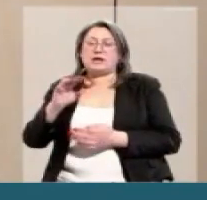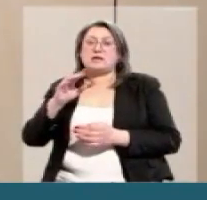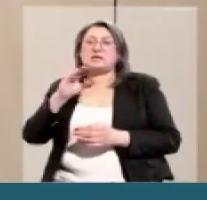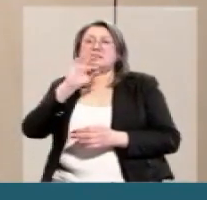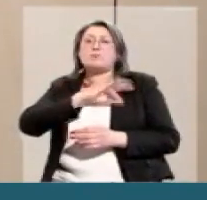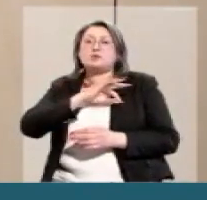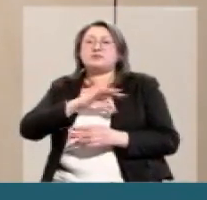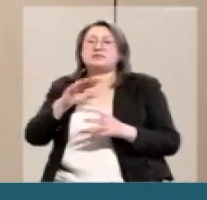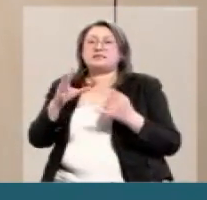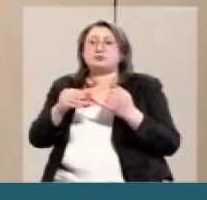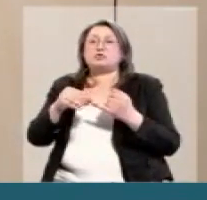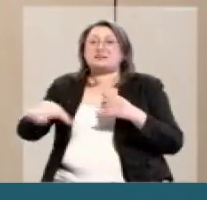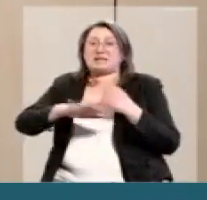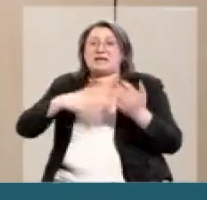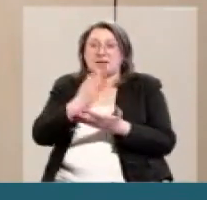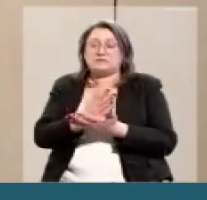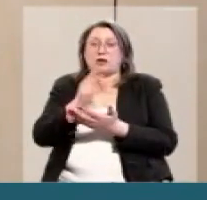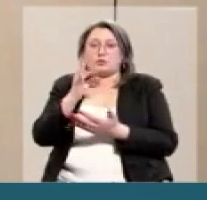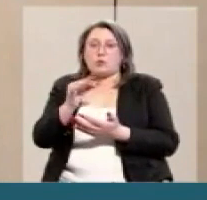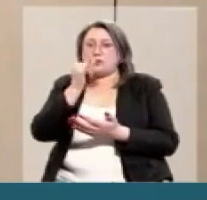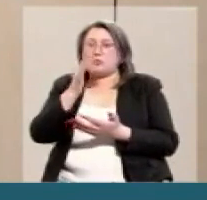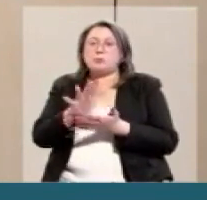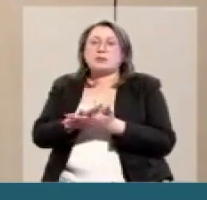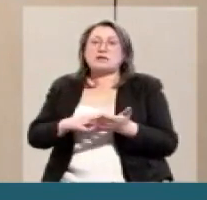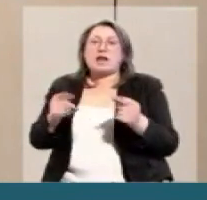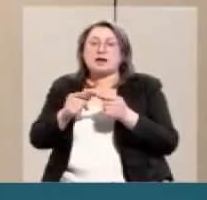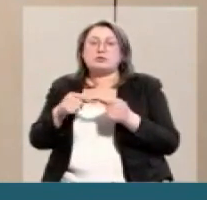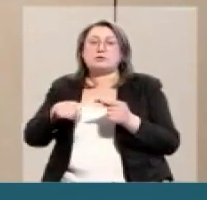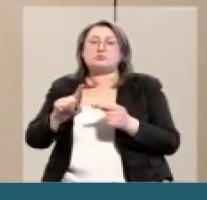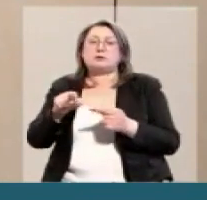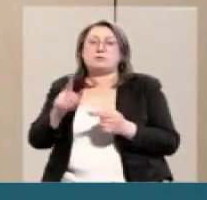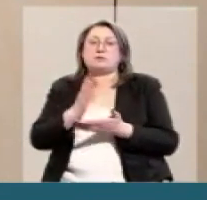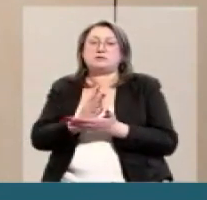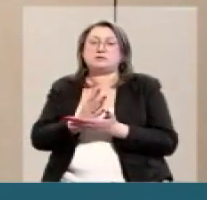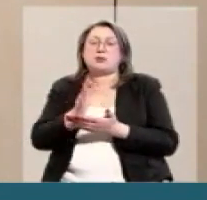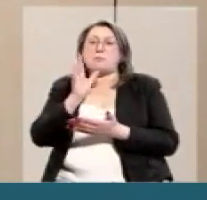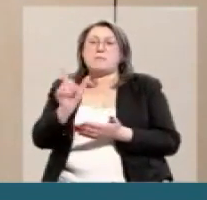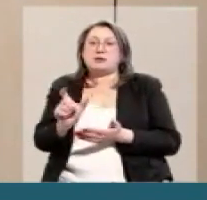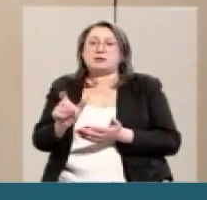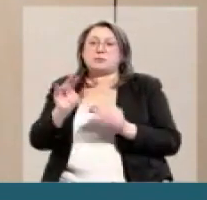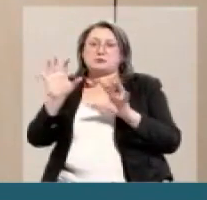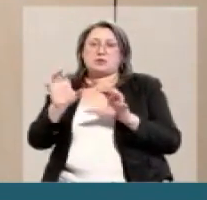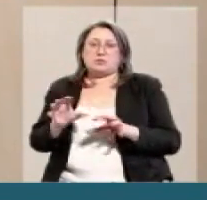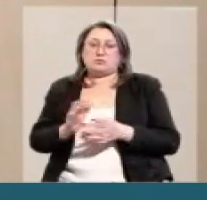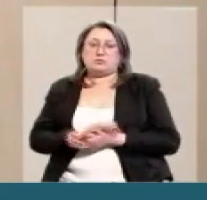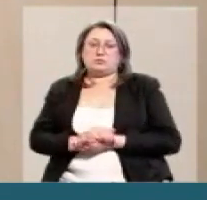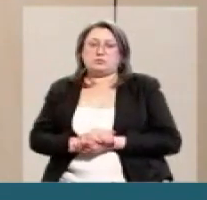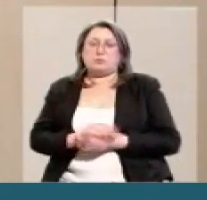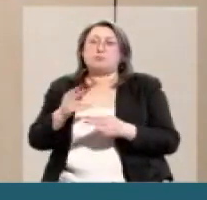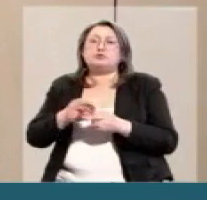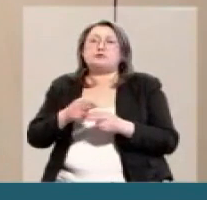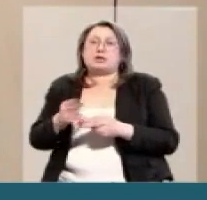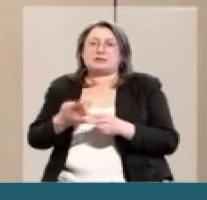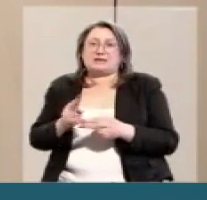есть, а между тем получается, что не можем продлить аренду только из-за того, что там есть определенные моменты в законодательстве, как бы мешающие нам